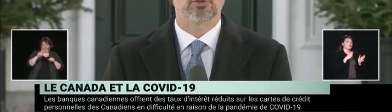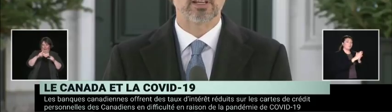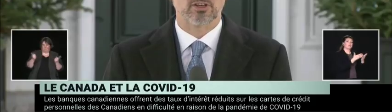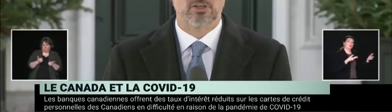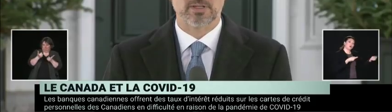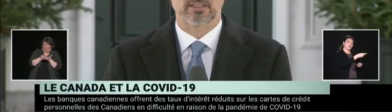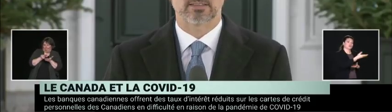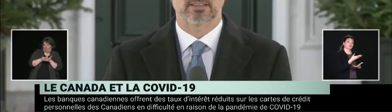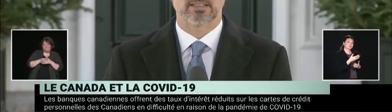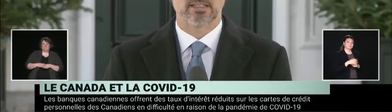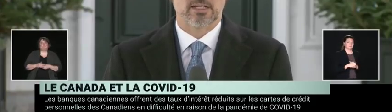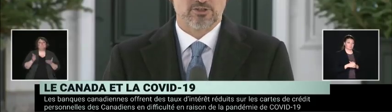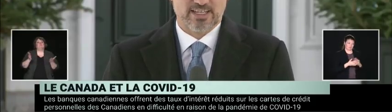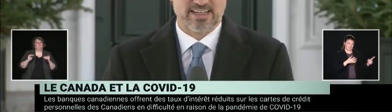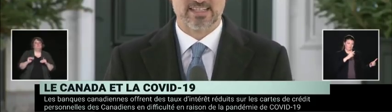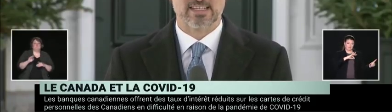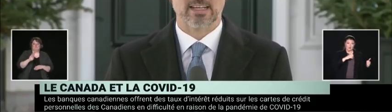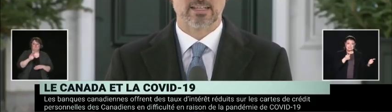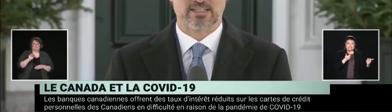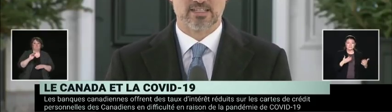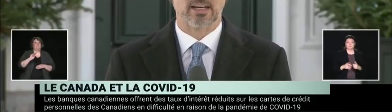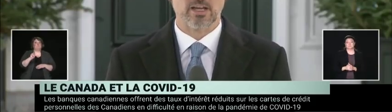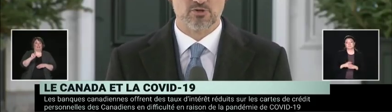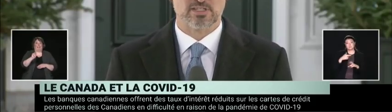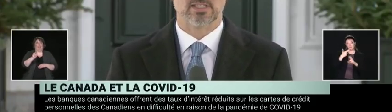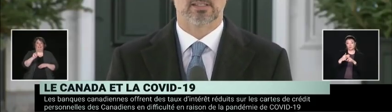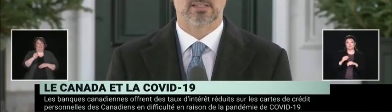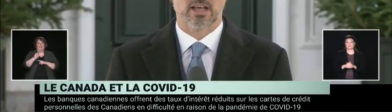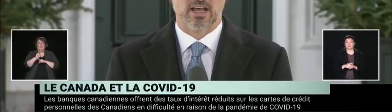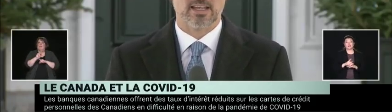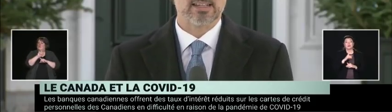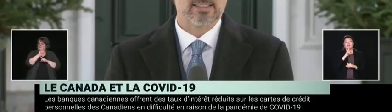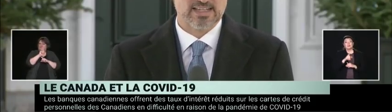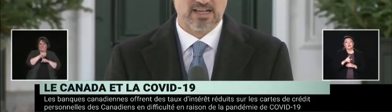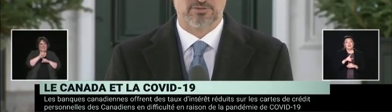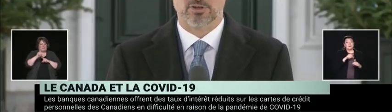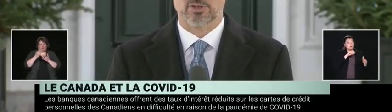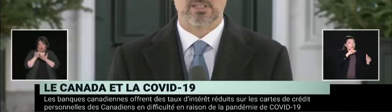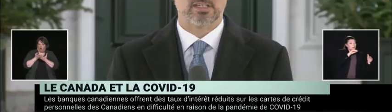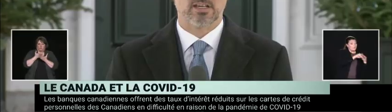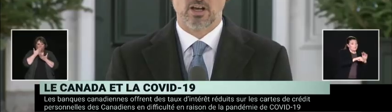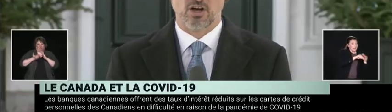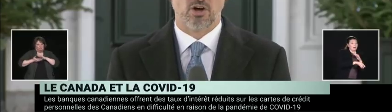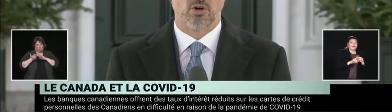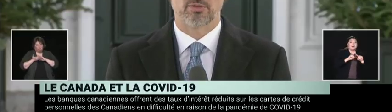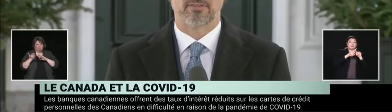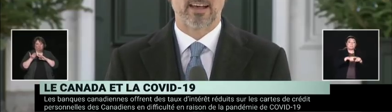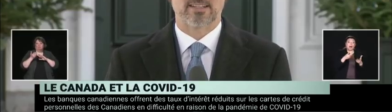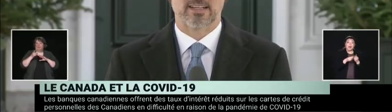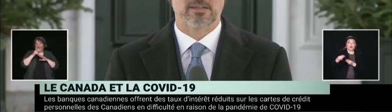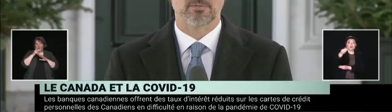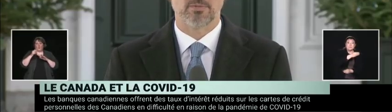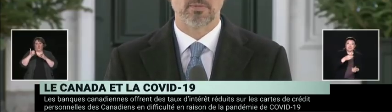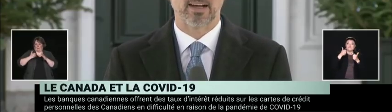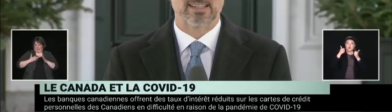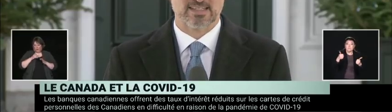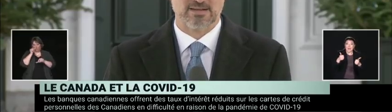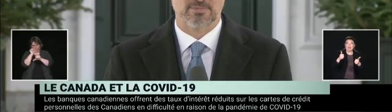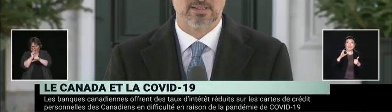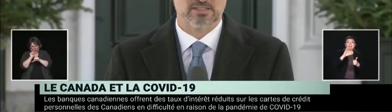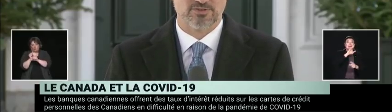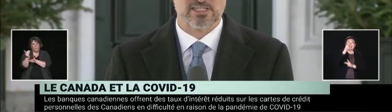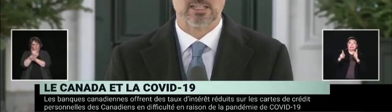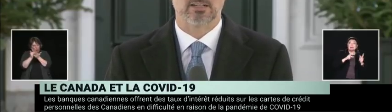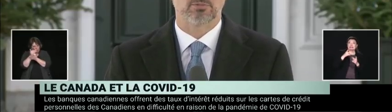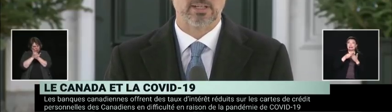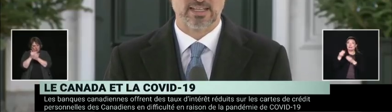dépendent d'une économie en santé et de Canadiens qui réussissent. Ils savent que si on fait face à des moments